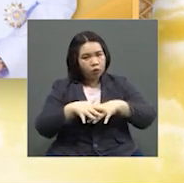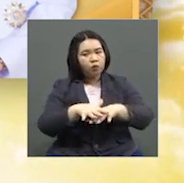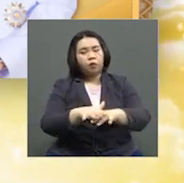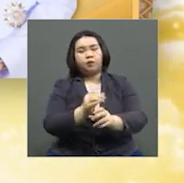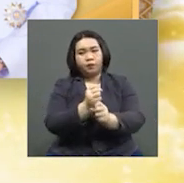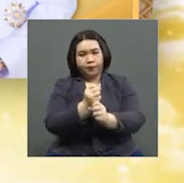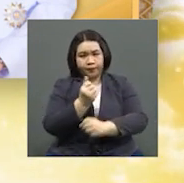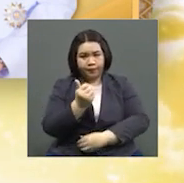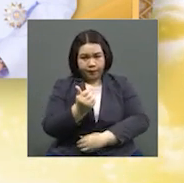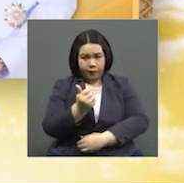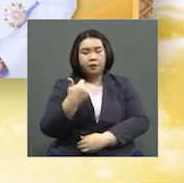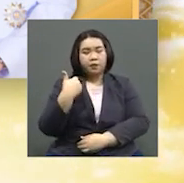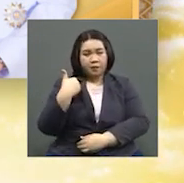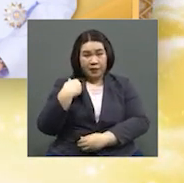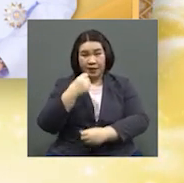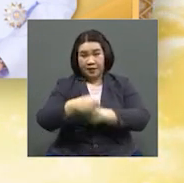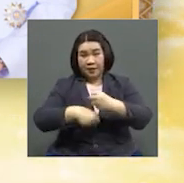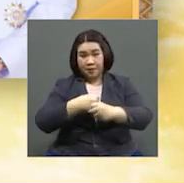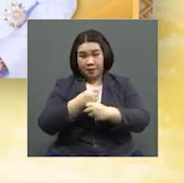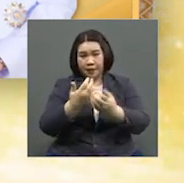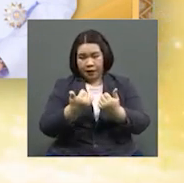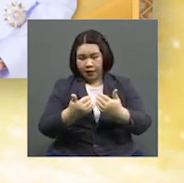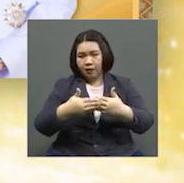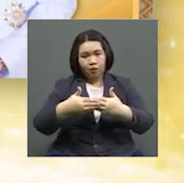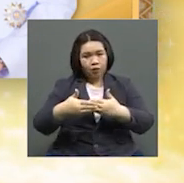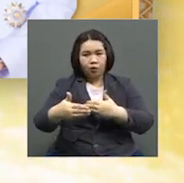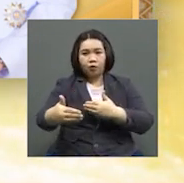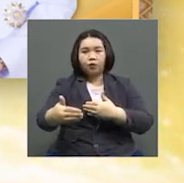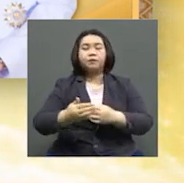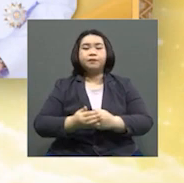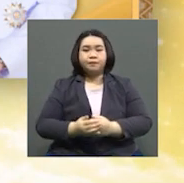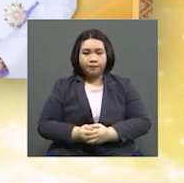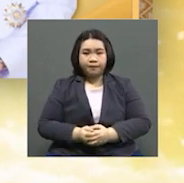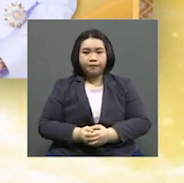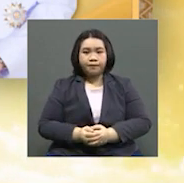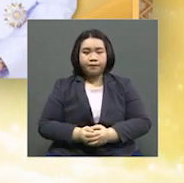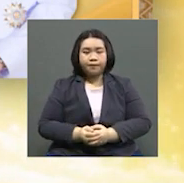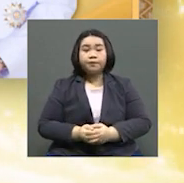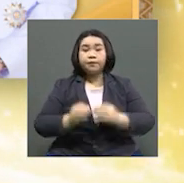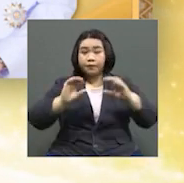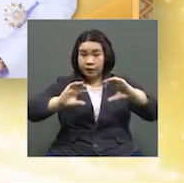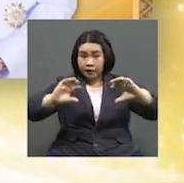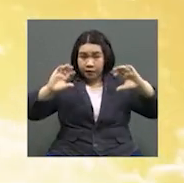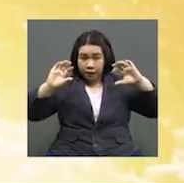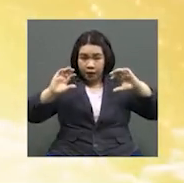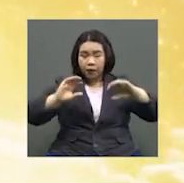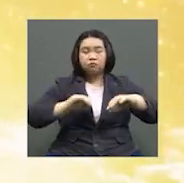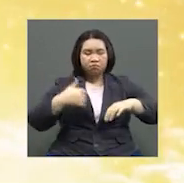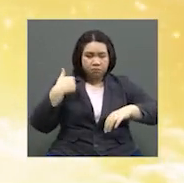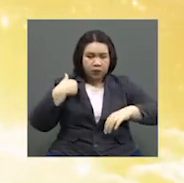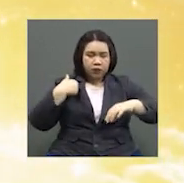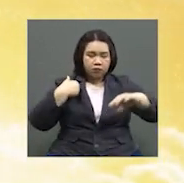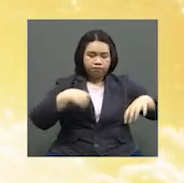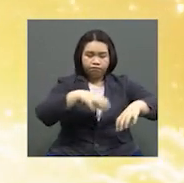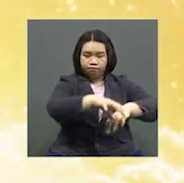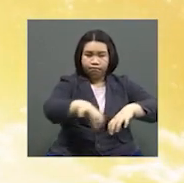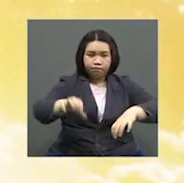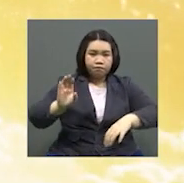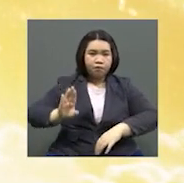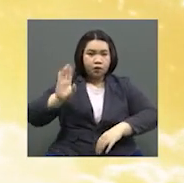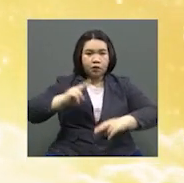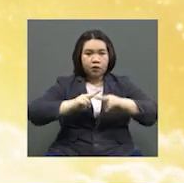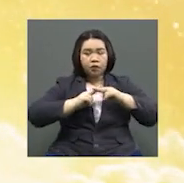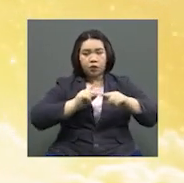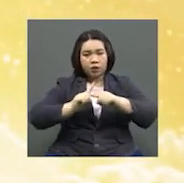เนื่องในโอกาสมหามงคลเฉลิมพระชนพรรษา 6รอบ 28กรกฎาคม 2567ได้มีการจัด